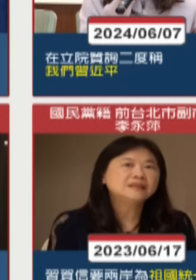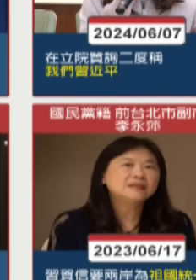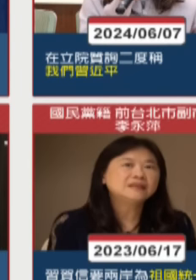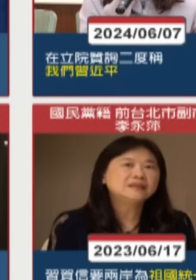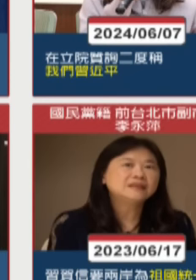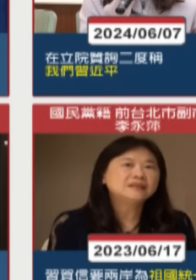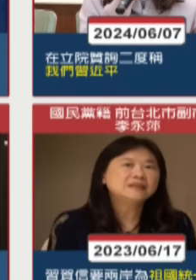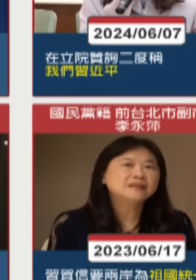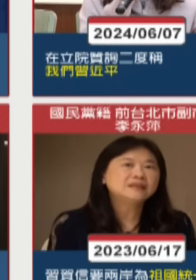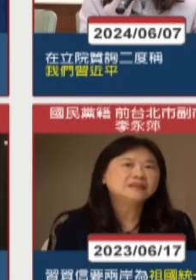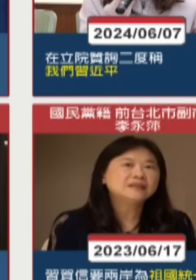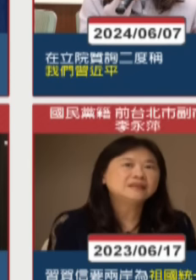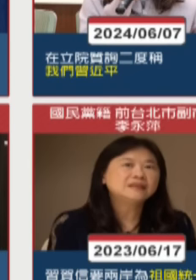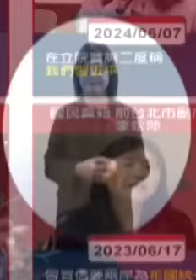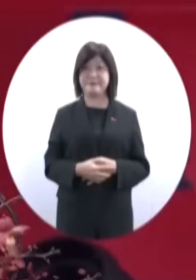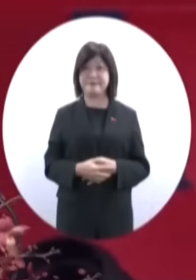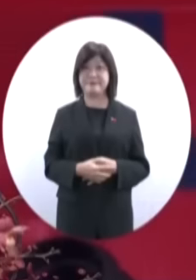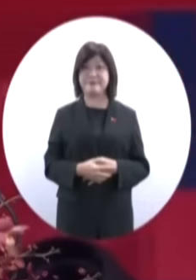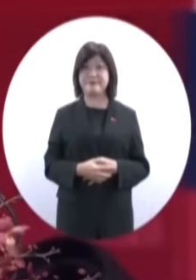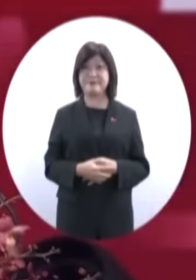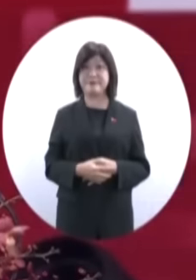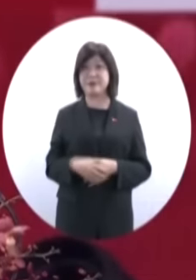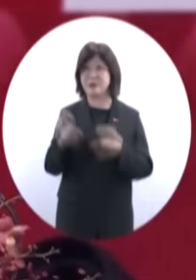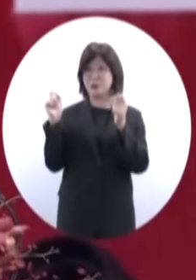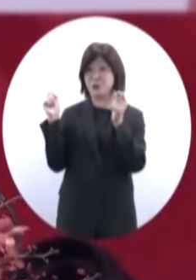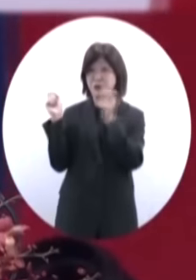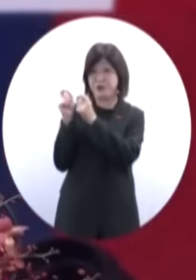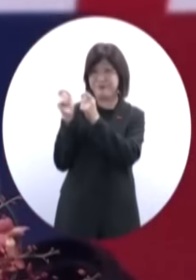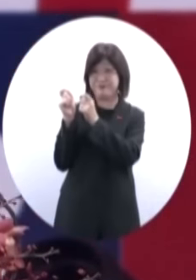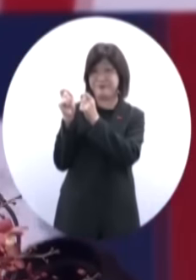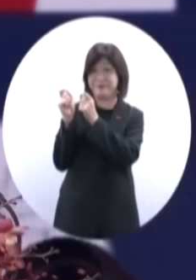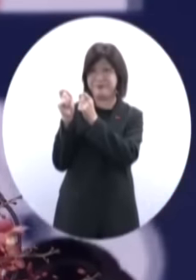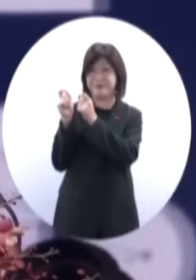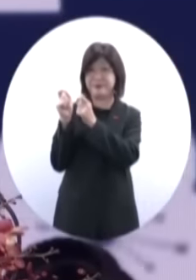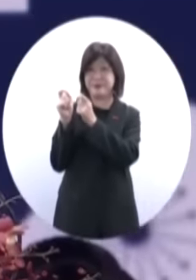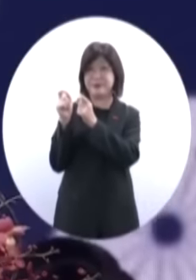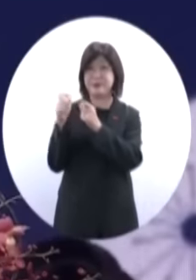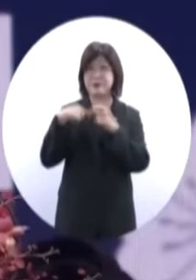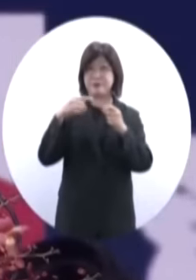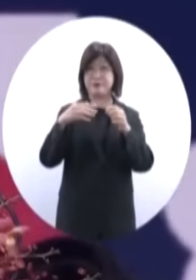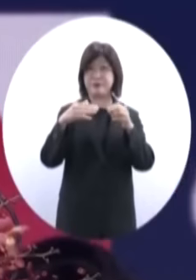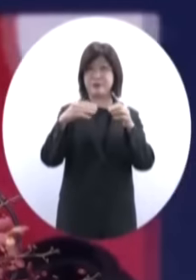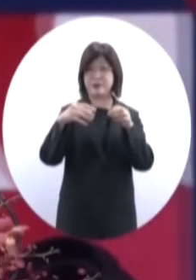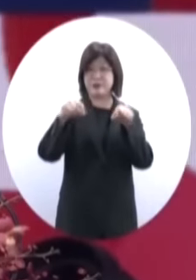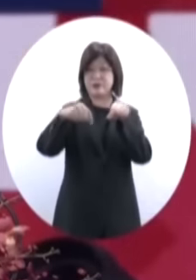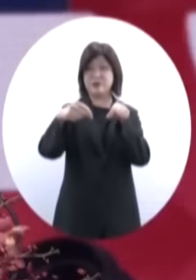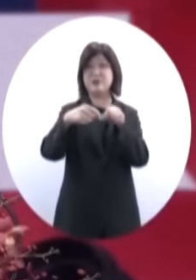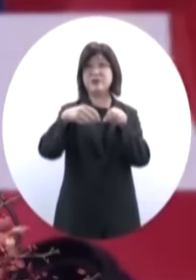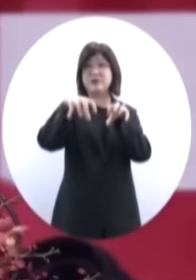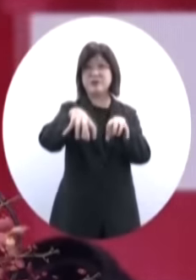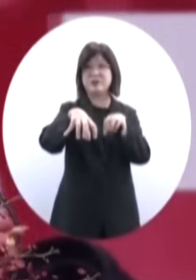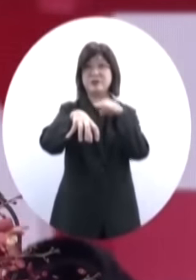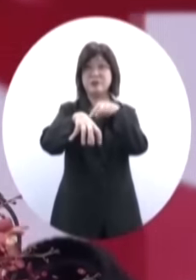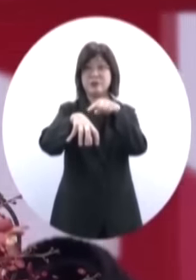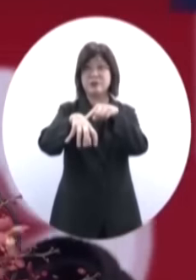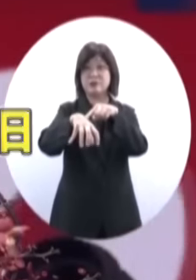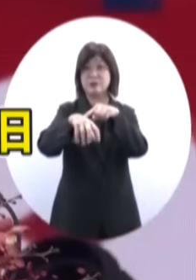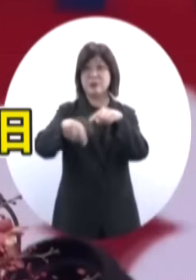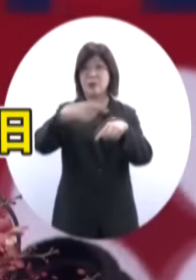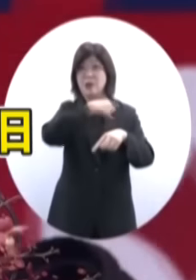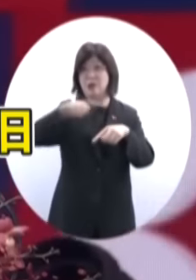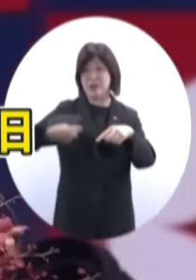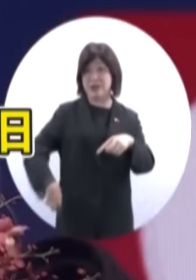林涛的意思是说，那边也是中华民国的，他的意思是这样子啦。 那75岁以下在中国的这些人，不捌去有